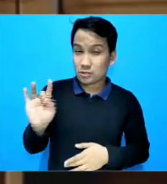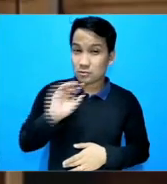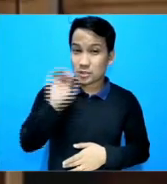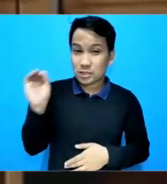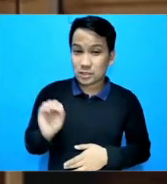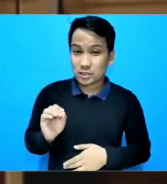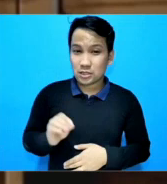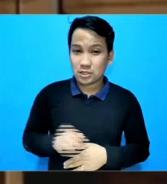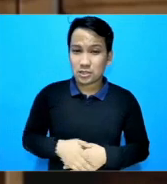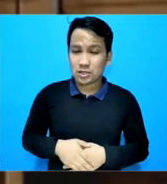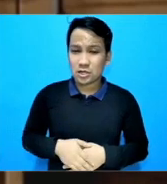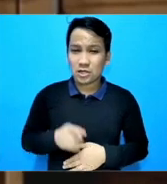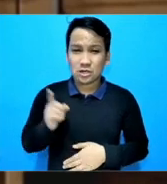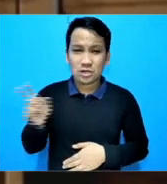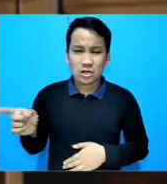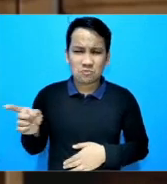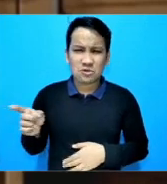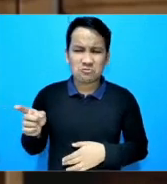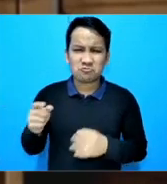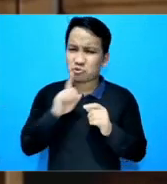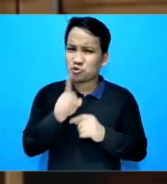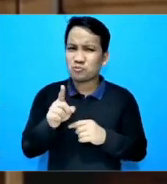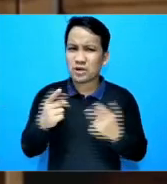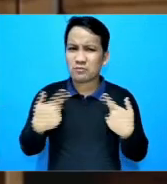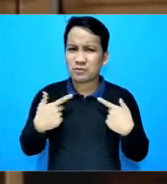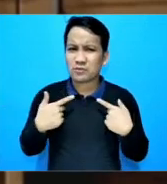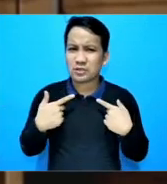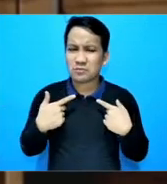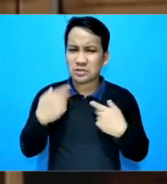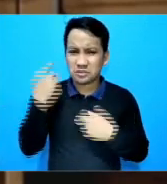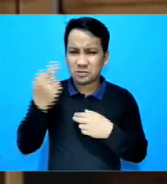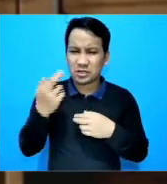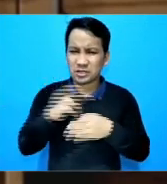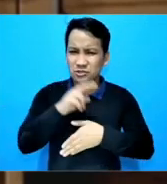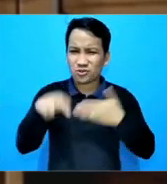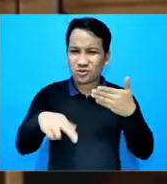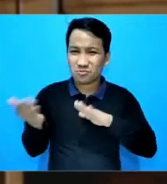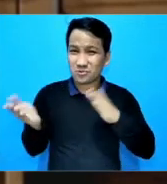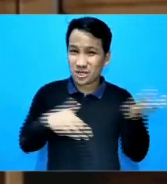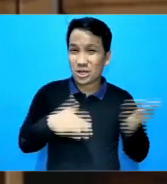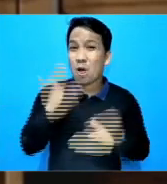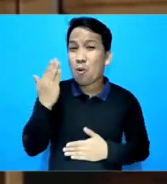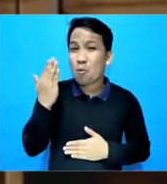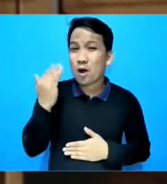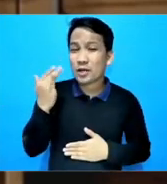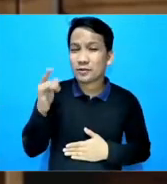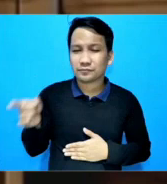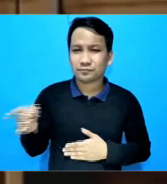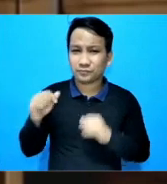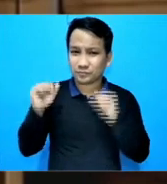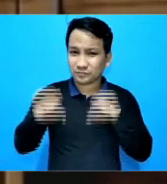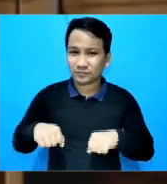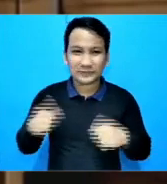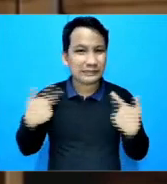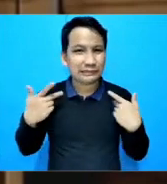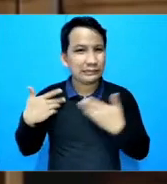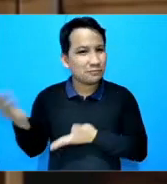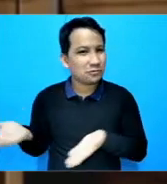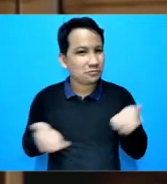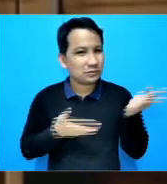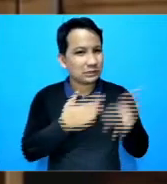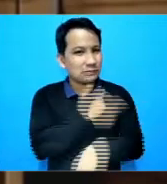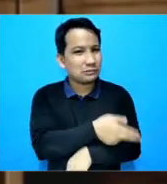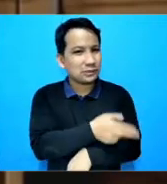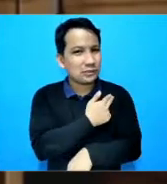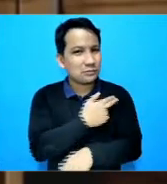it will affect deaths because some people may not be able to get hospital care